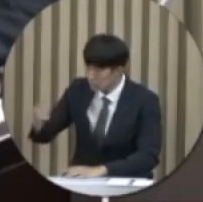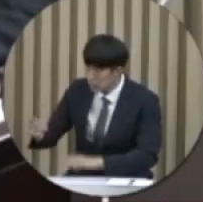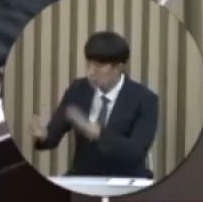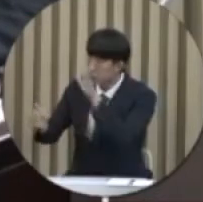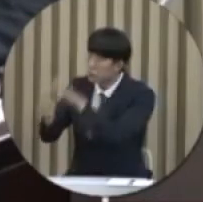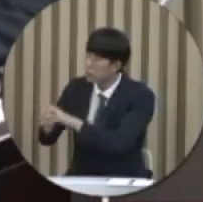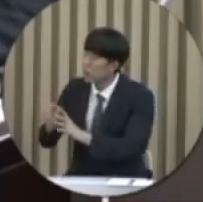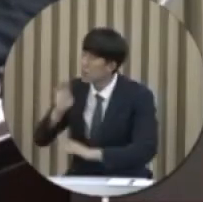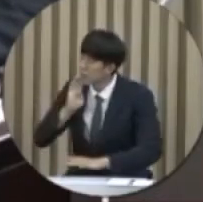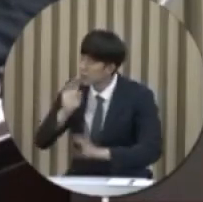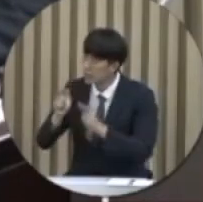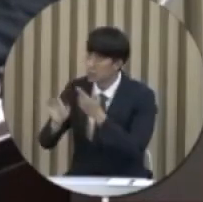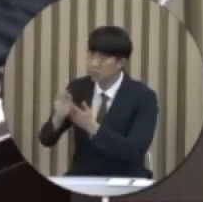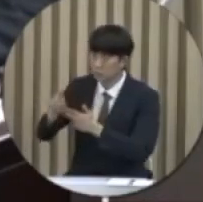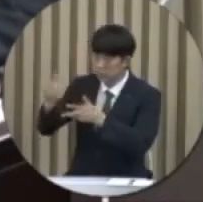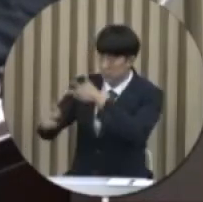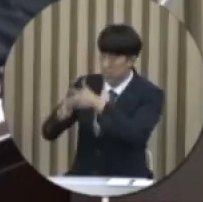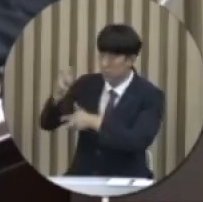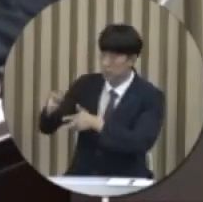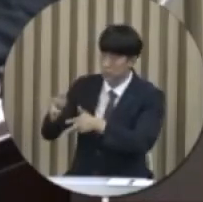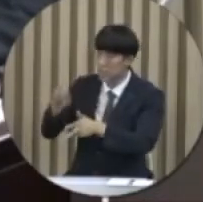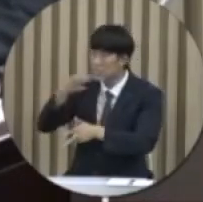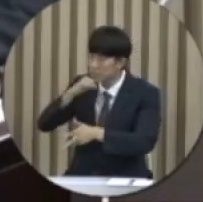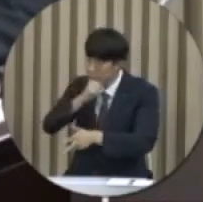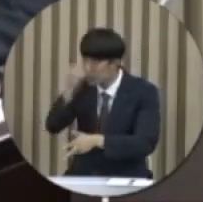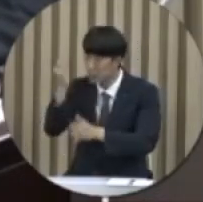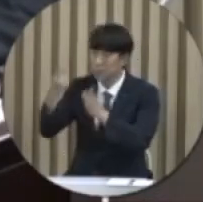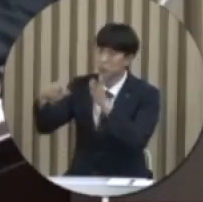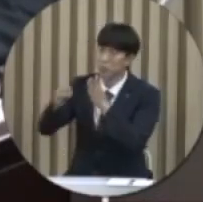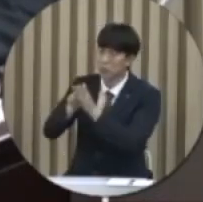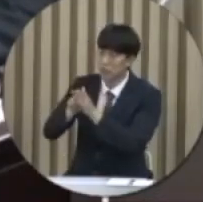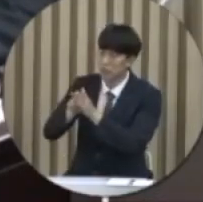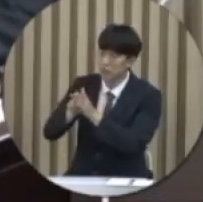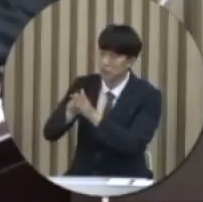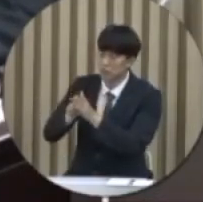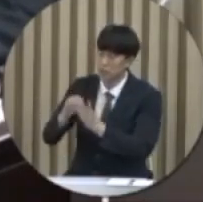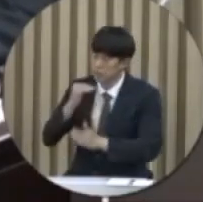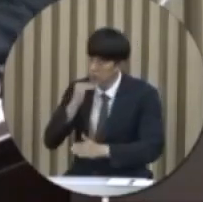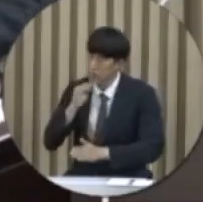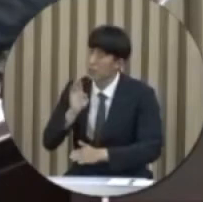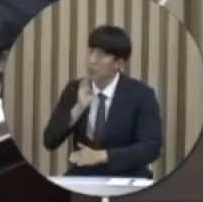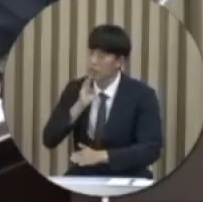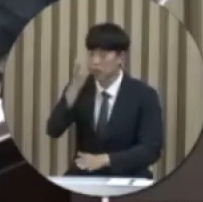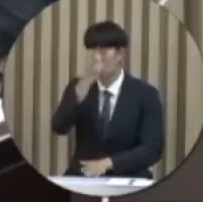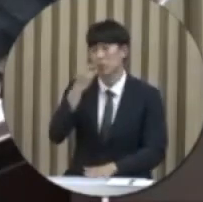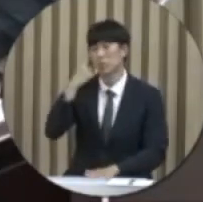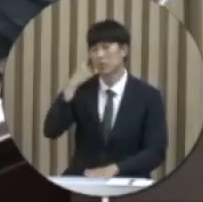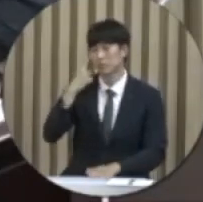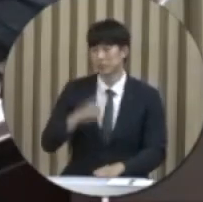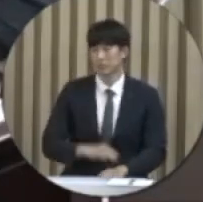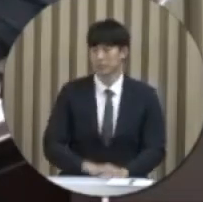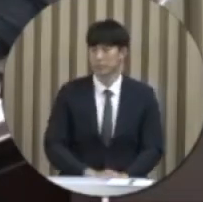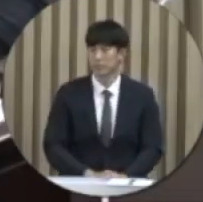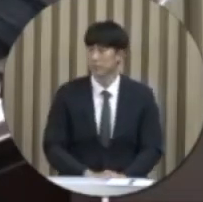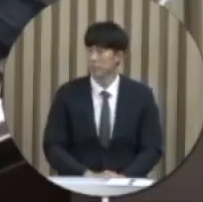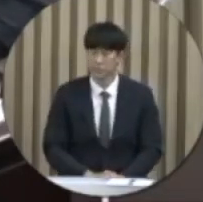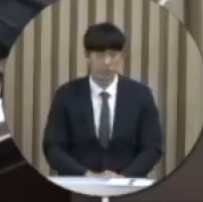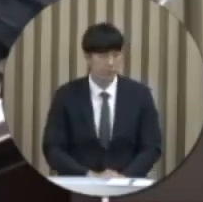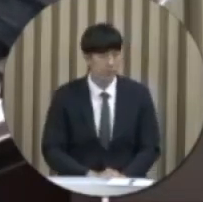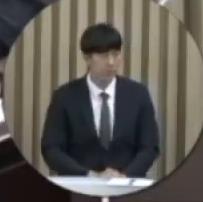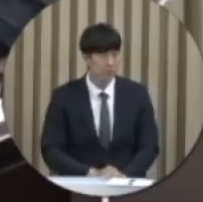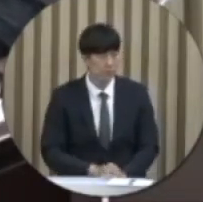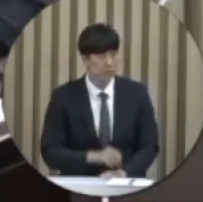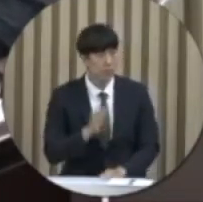원활한 특정을 따내기 위해서 본 예산에 담는 게 맞는지는 좀 검토를 해보고 있습니다. 네, 알겠습니다. 늦어도